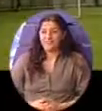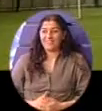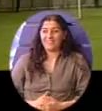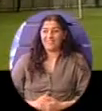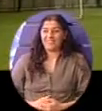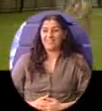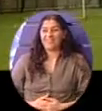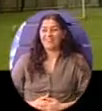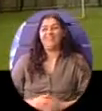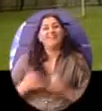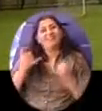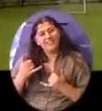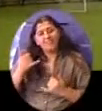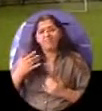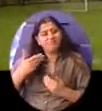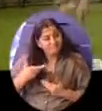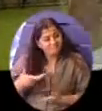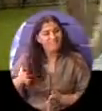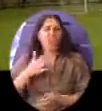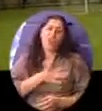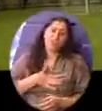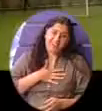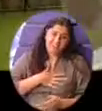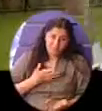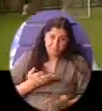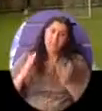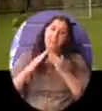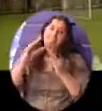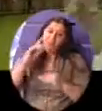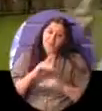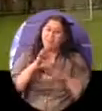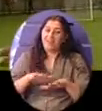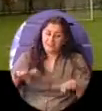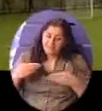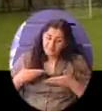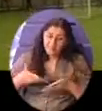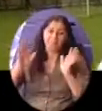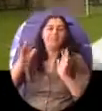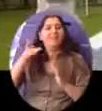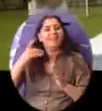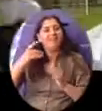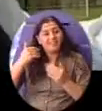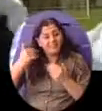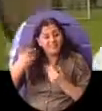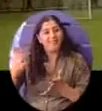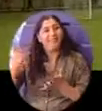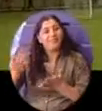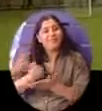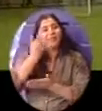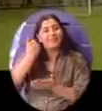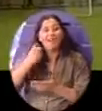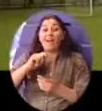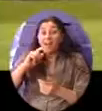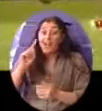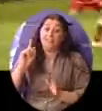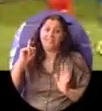אנחנו רק שבינתיים רק נותנים להם, כי למדע את לא נעים, כאילו, תושבי הדרום, ילדים, אז אמרנו מקסימום נותן להם להוביל בגול אחד,